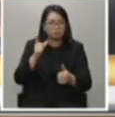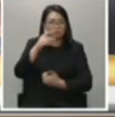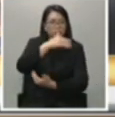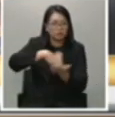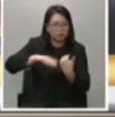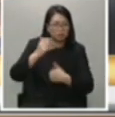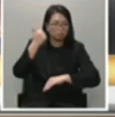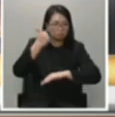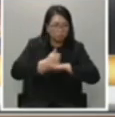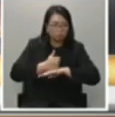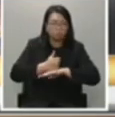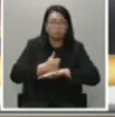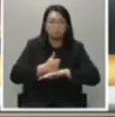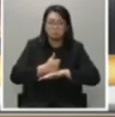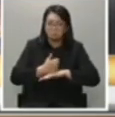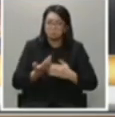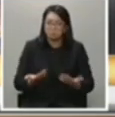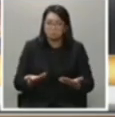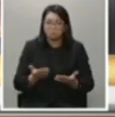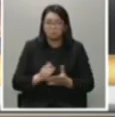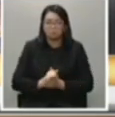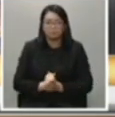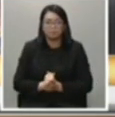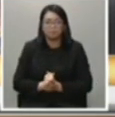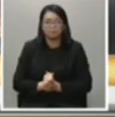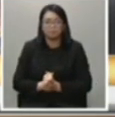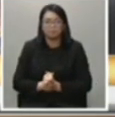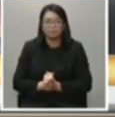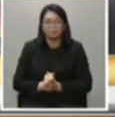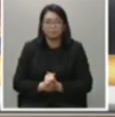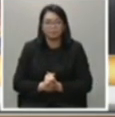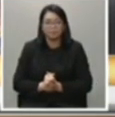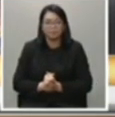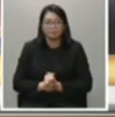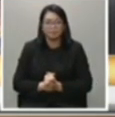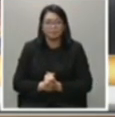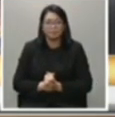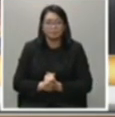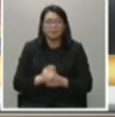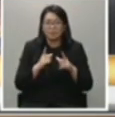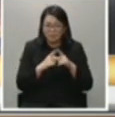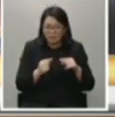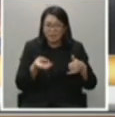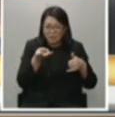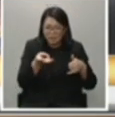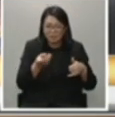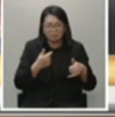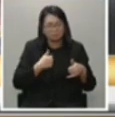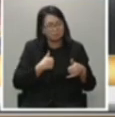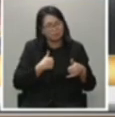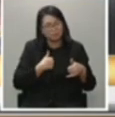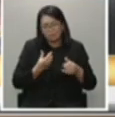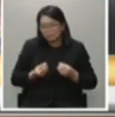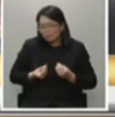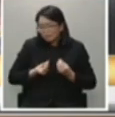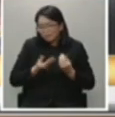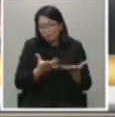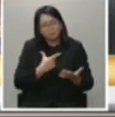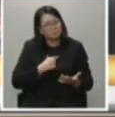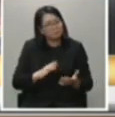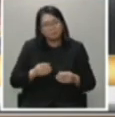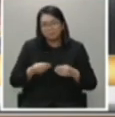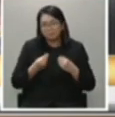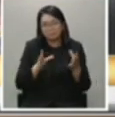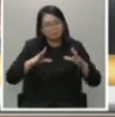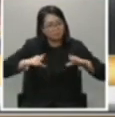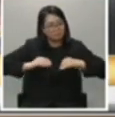ฐประหารมาเป็นหัวหน้าทีมเศรษฐกิจเพียงแค่เรื่องนี้เรื่องเดียวค่ะดิฉันก็ไม่อาจให้ความไว้วางใจได้